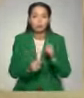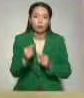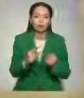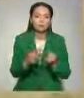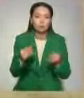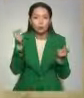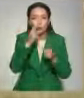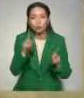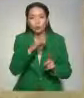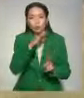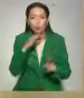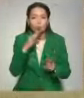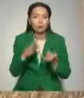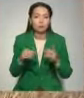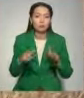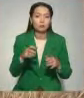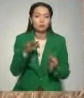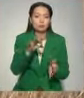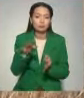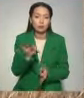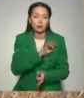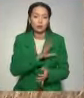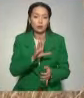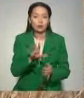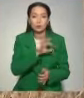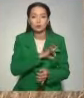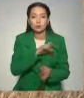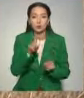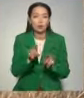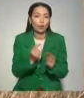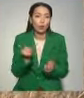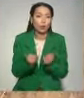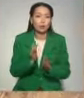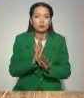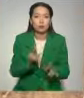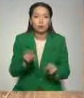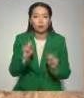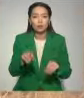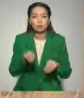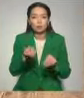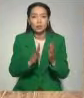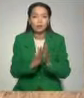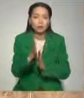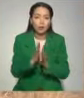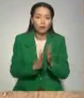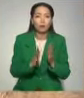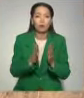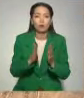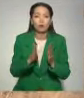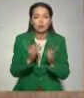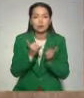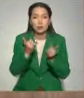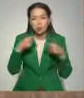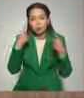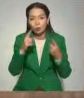что многие изъятые участки пока не пригодны для использования за ними не ухаживали их нужно засевать травой для скота делится результатами анализа